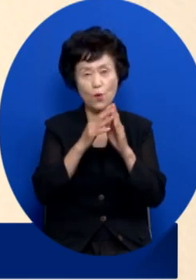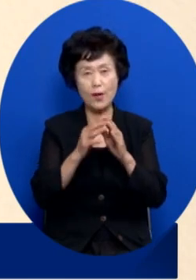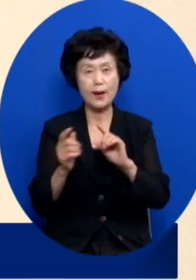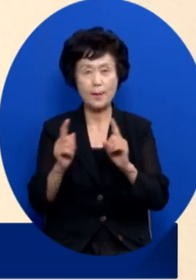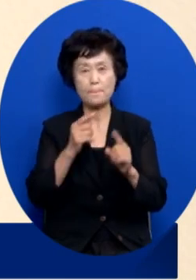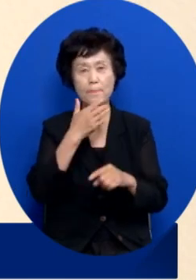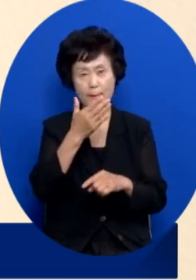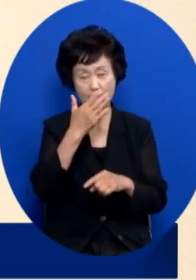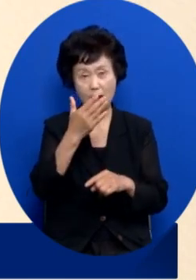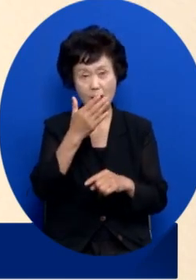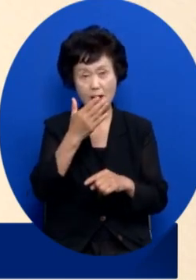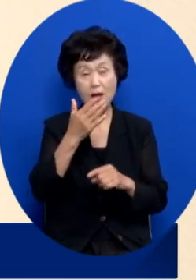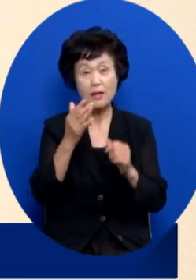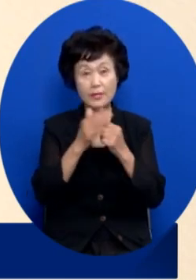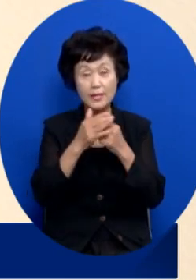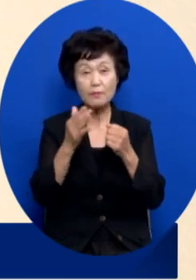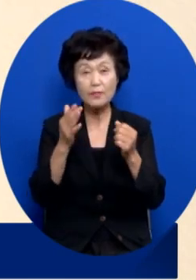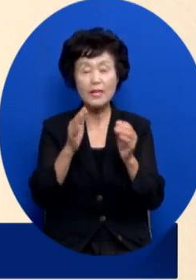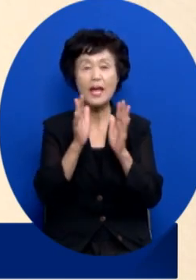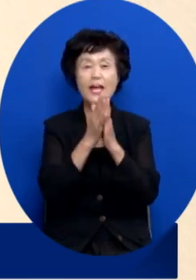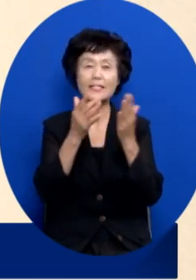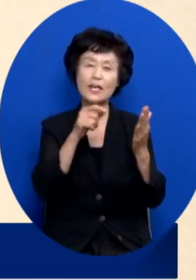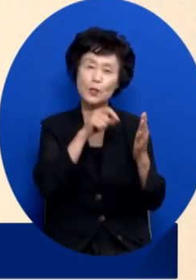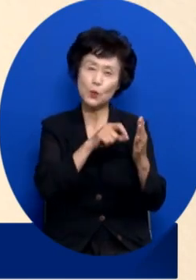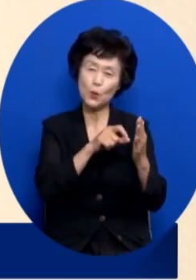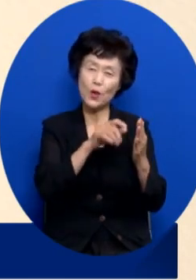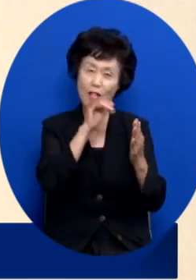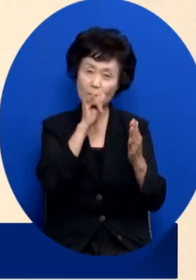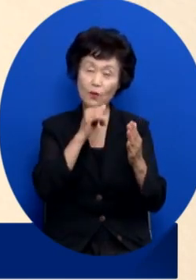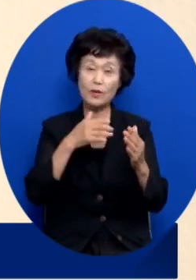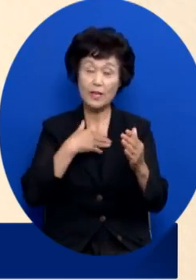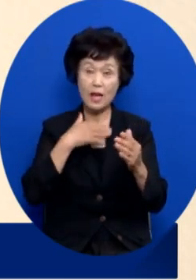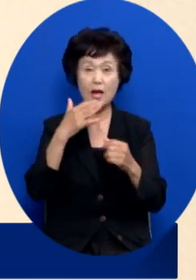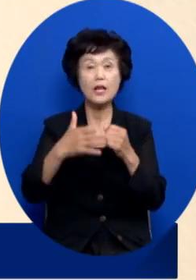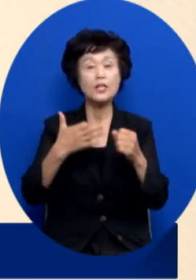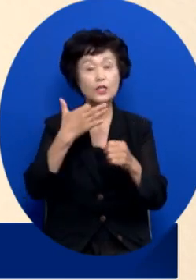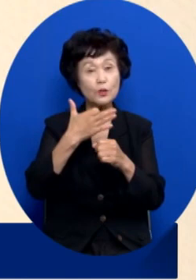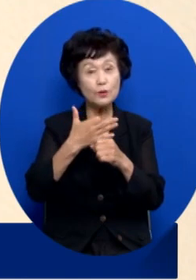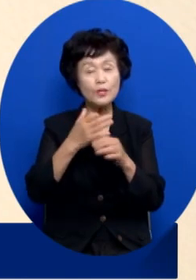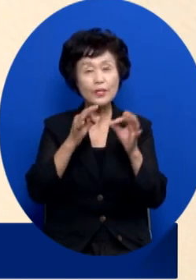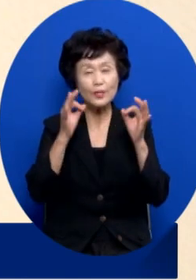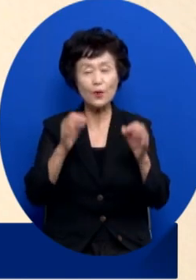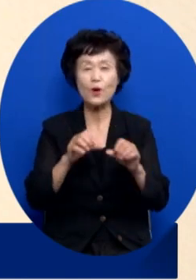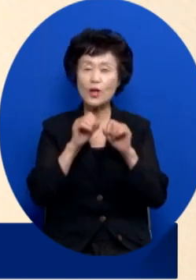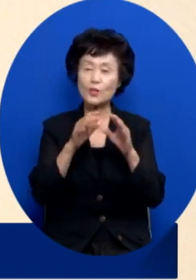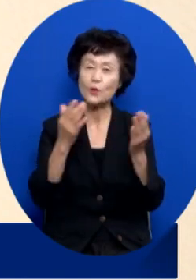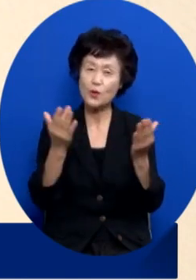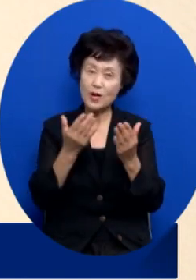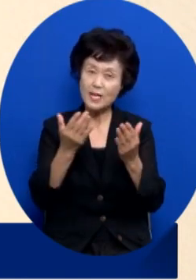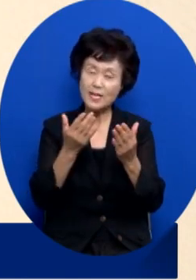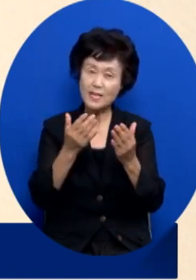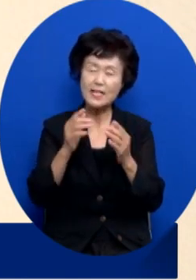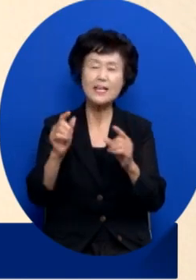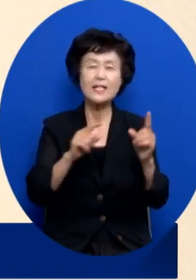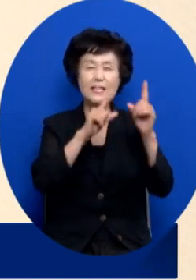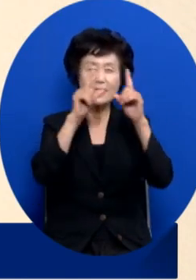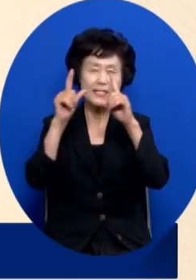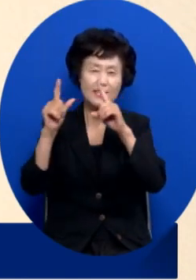담았고 그것이 아마 제 삶 속에서 또 19년 동안의 선교 사역의 삶이 묻어있는